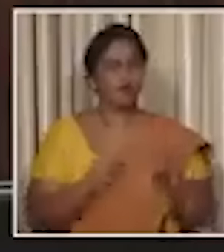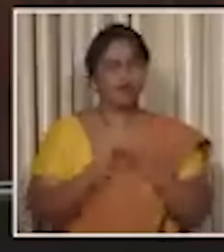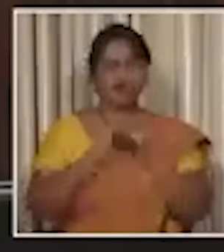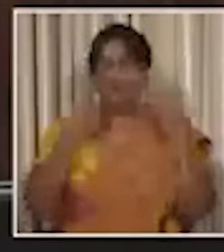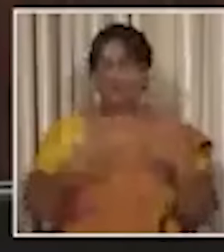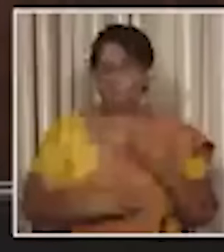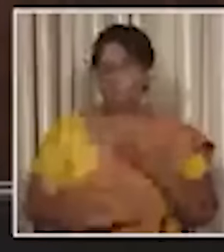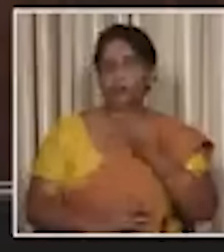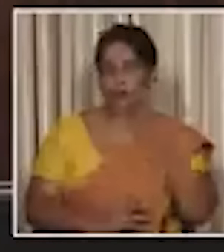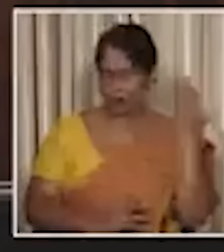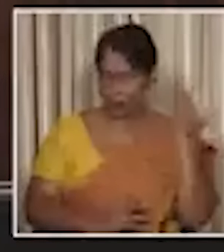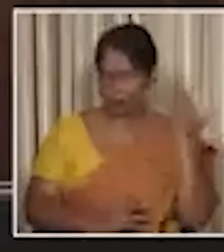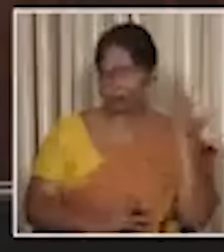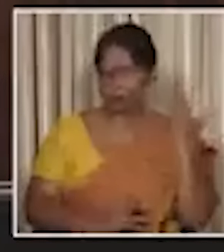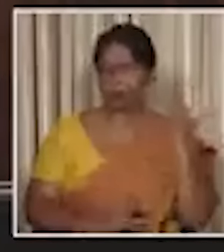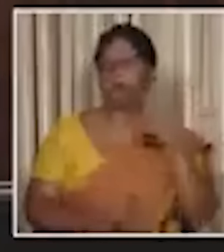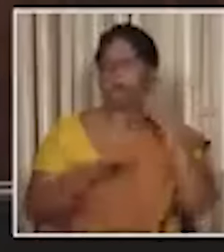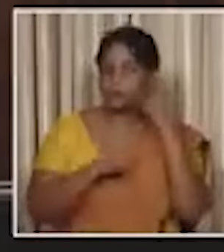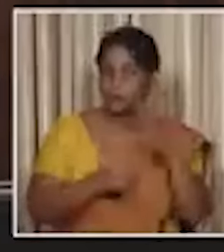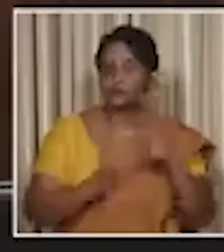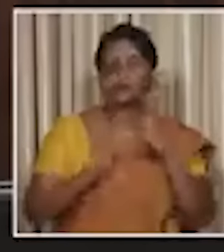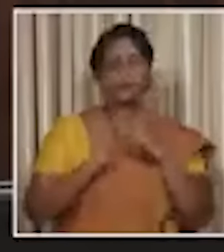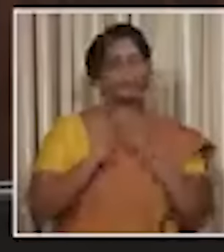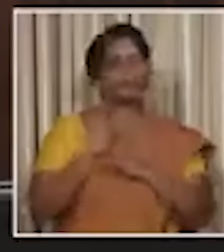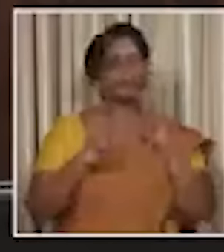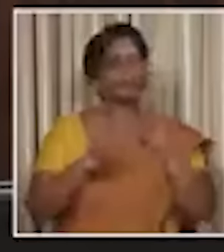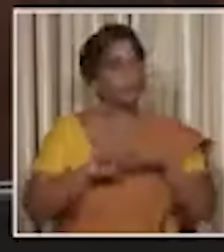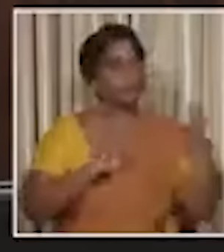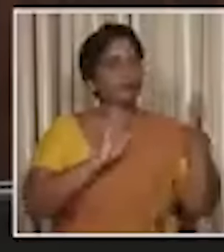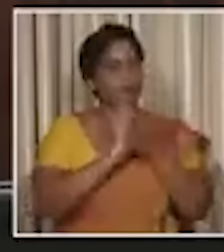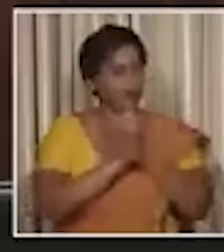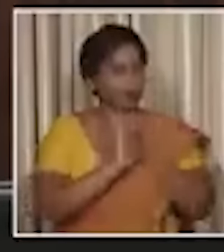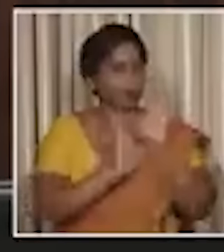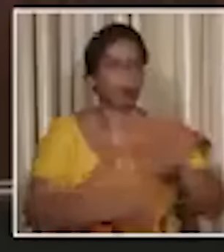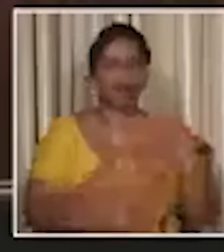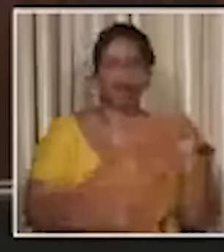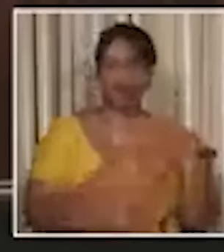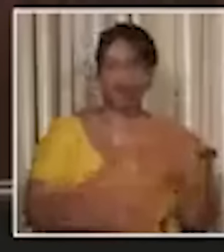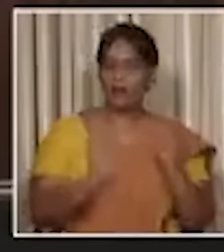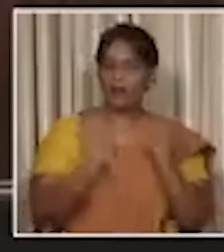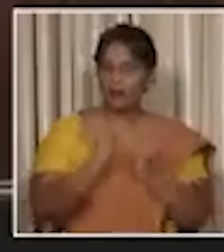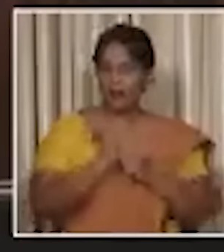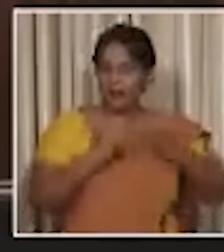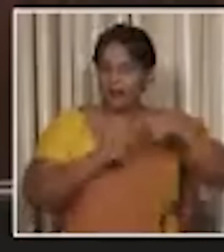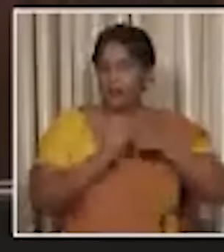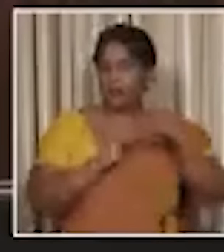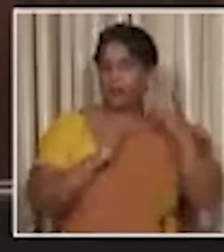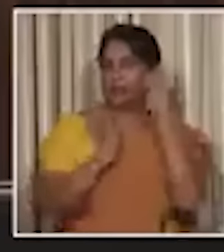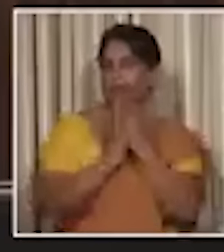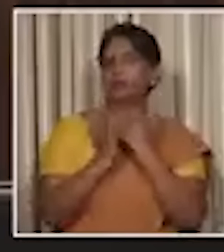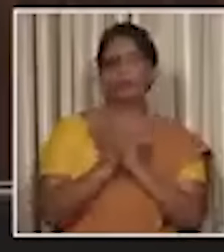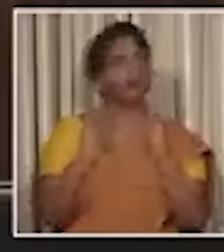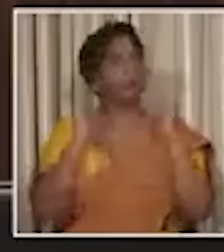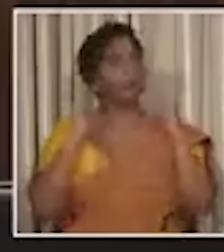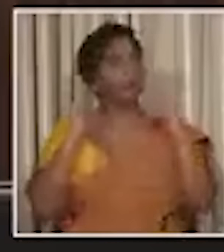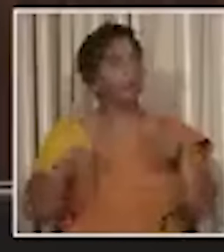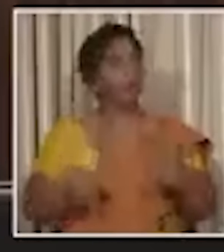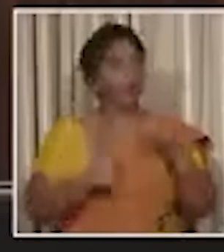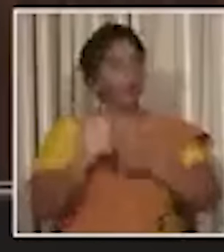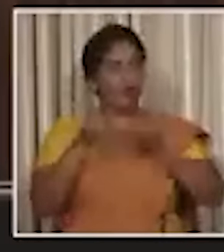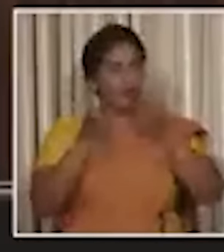அத்தியாவசிய பல இடங்கள் தொடர்பில் நாங்கள் கவனம் செலுத்தி அரச பங்களிப்பு எவ்வாறு வழிநடத்தப்பட வேண்டும், அதற்கான ஒரு பொறிமுறையாக